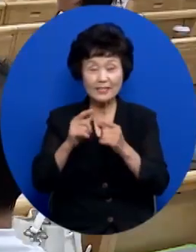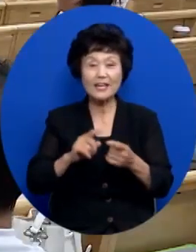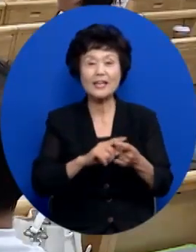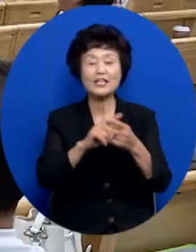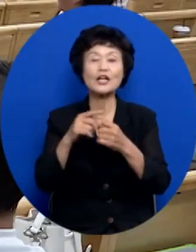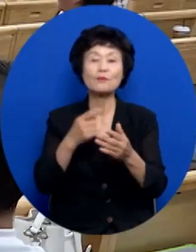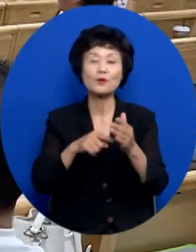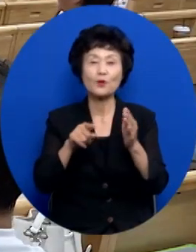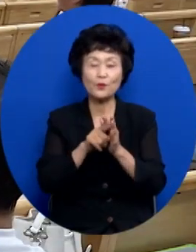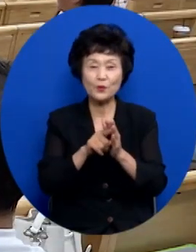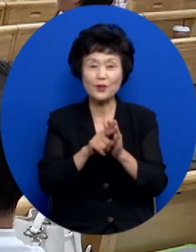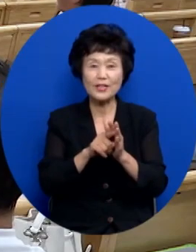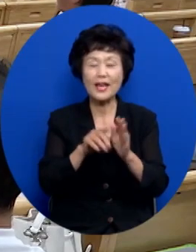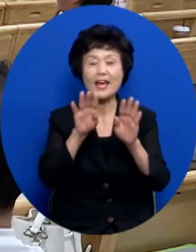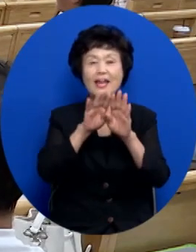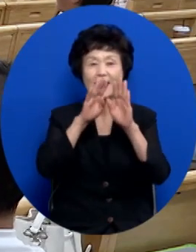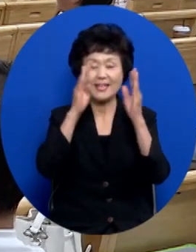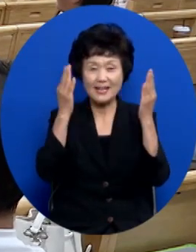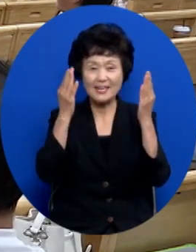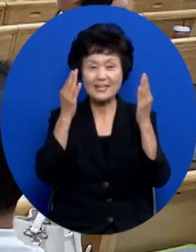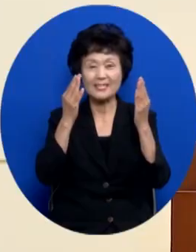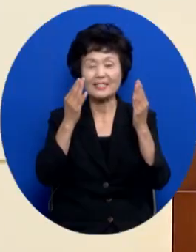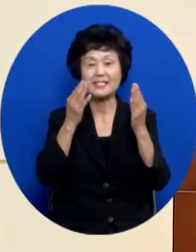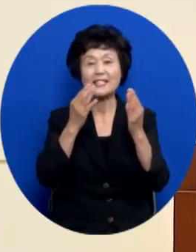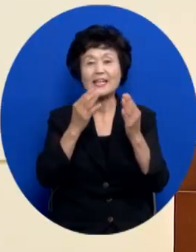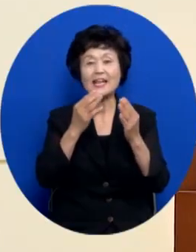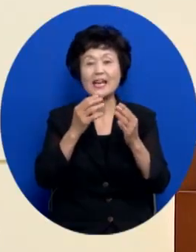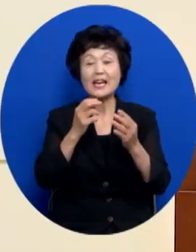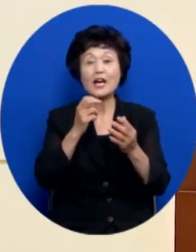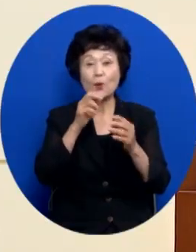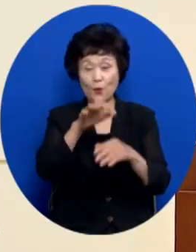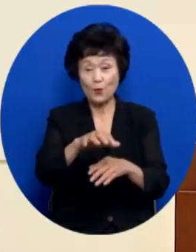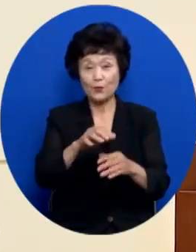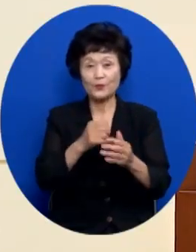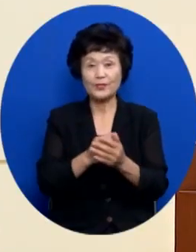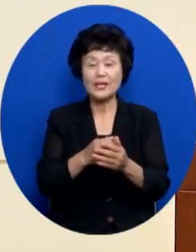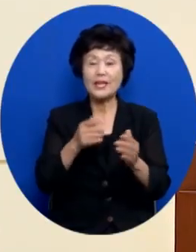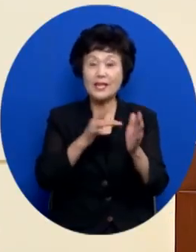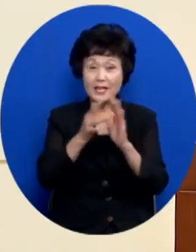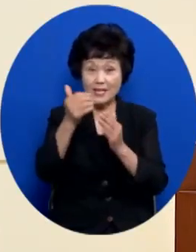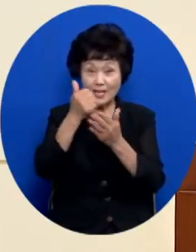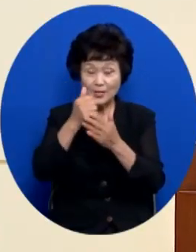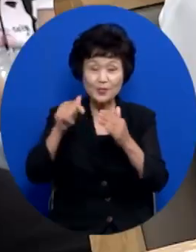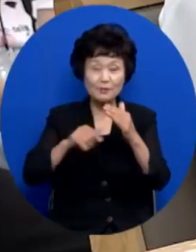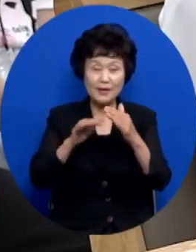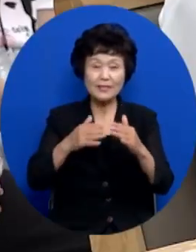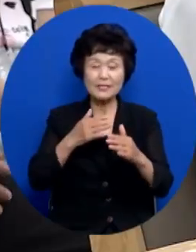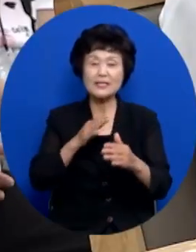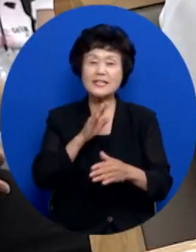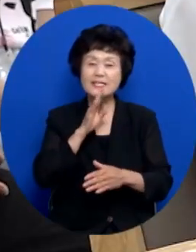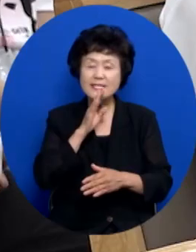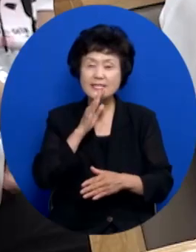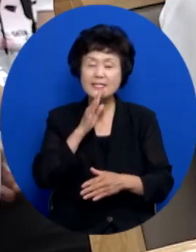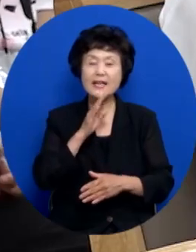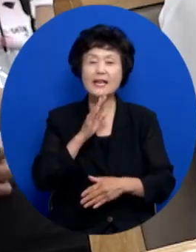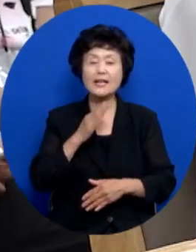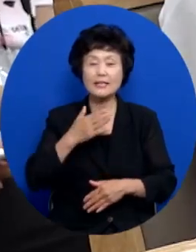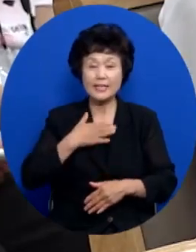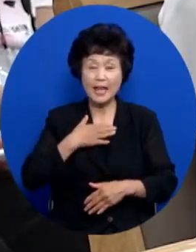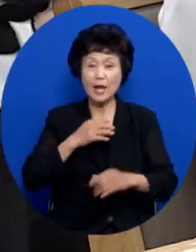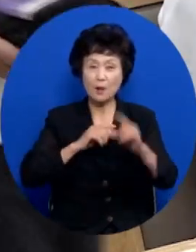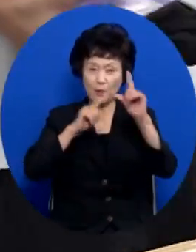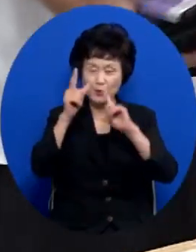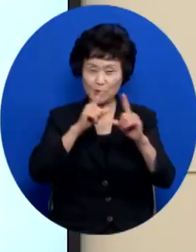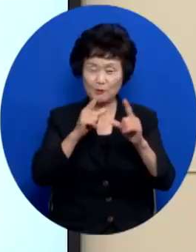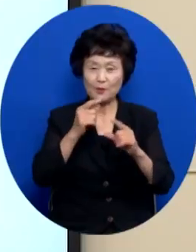준비한 감리회 중부연회 인천 동지방 신한균 감리사는 예수님 안에서 진짜 나의 모습을 찾고 발견하는 시간이 되길